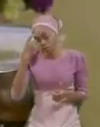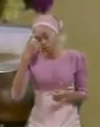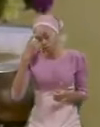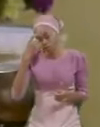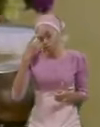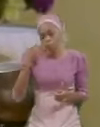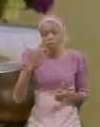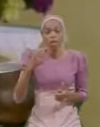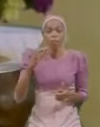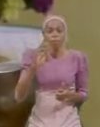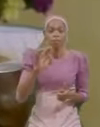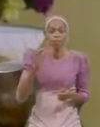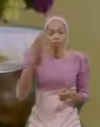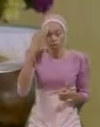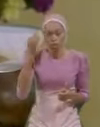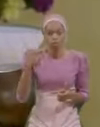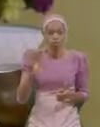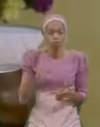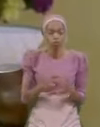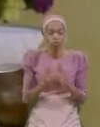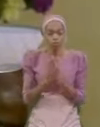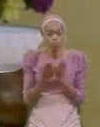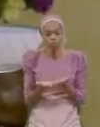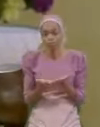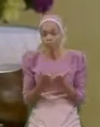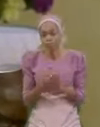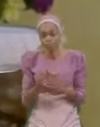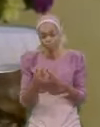là se nous aidera au nom